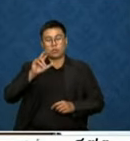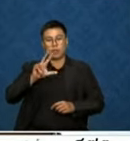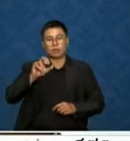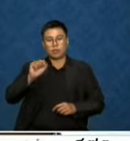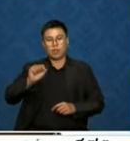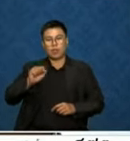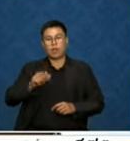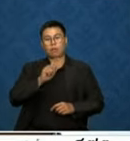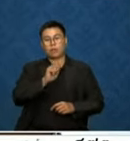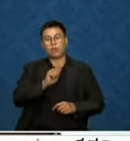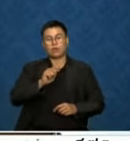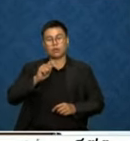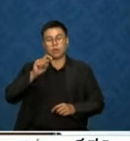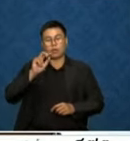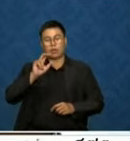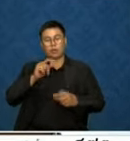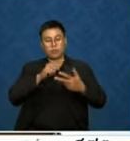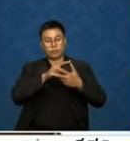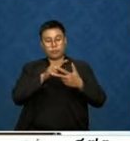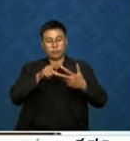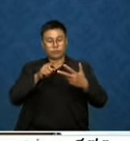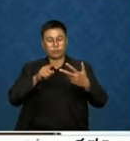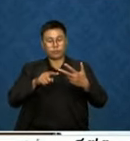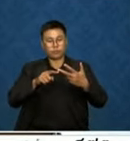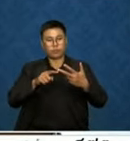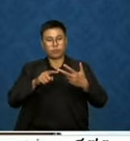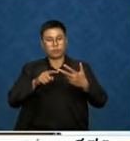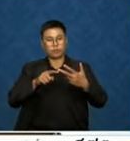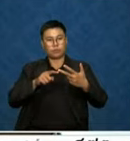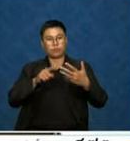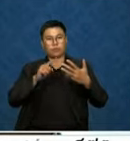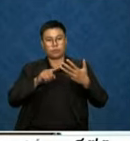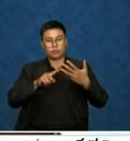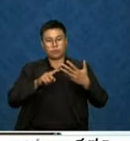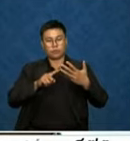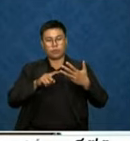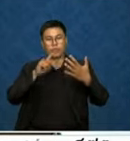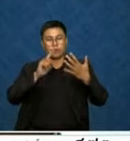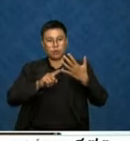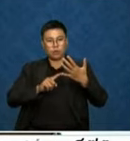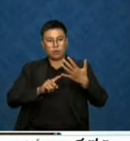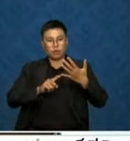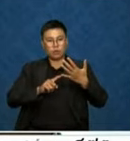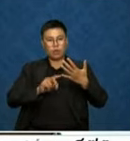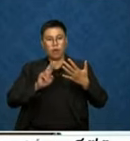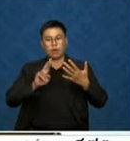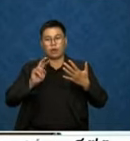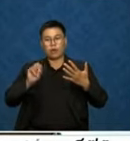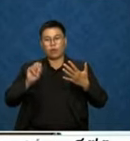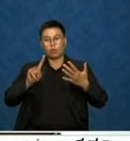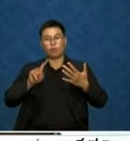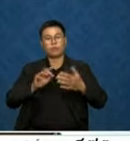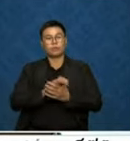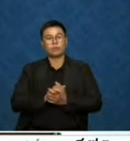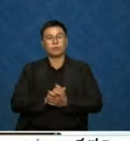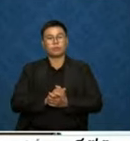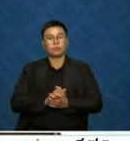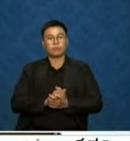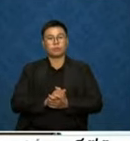อำเภอศรีสงครามอำเภอท่าอุเทนอำเภอนาทมนะครับอำเภอพลสวรรค์แล้วก็อำเภอเรณูนครครับท่านประธาน